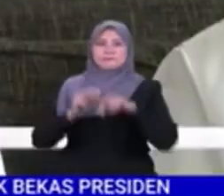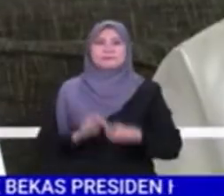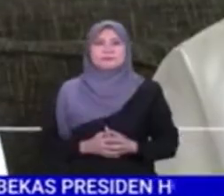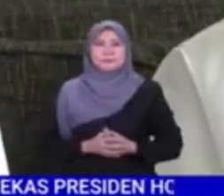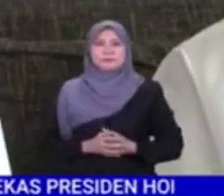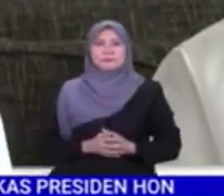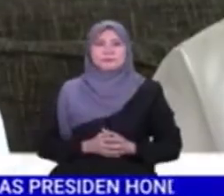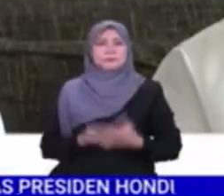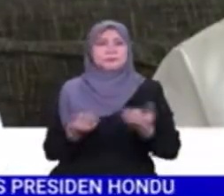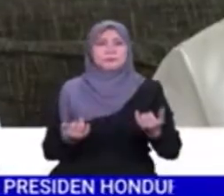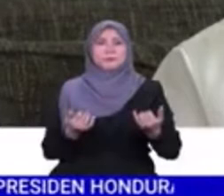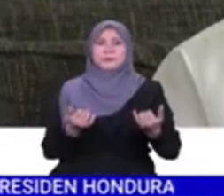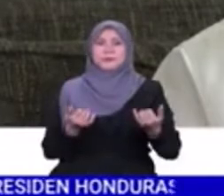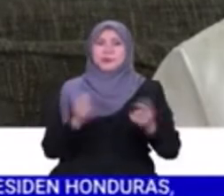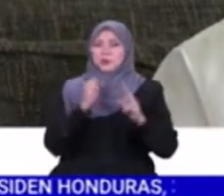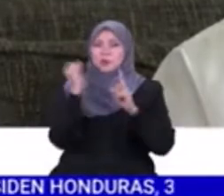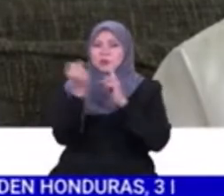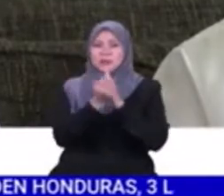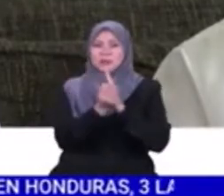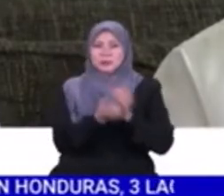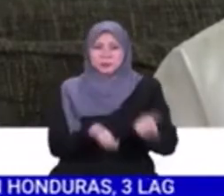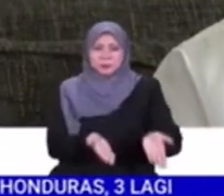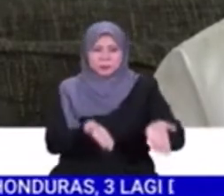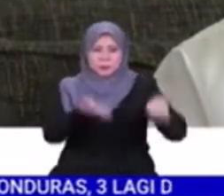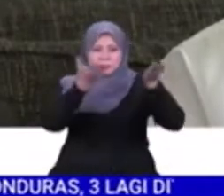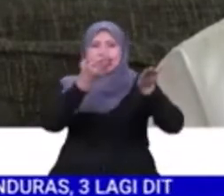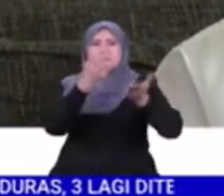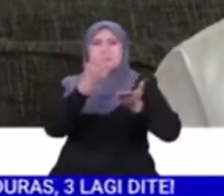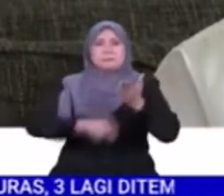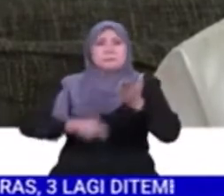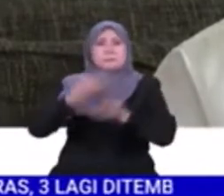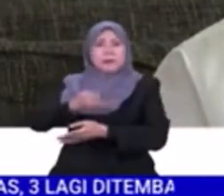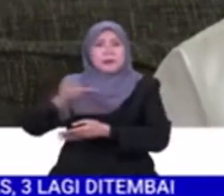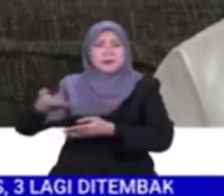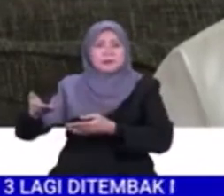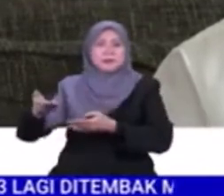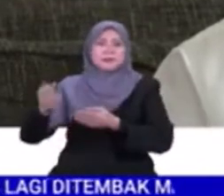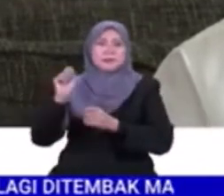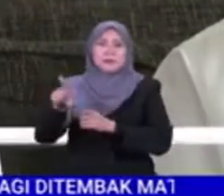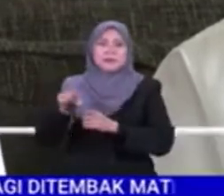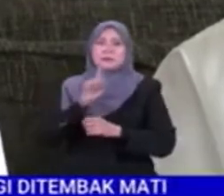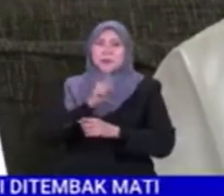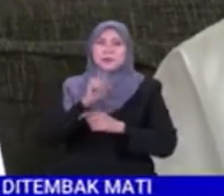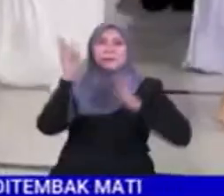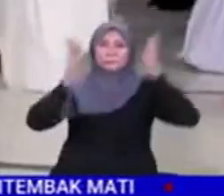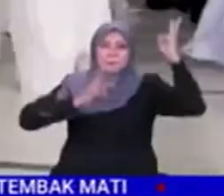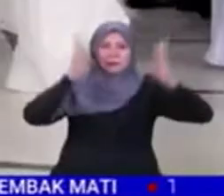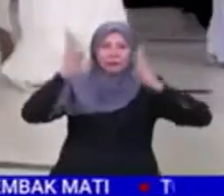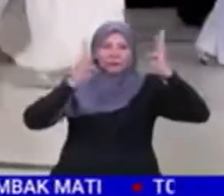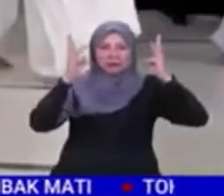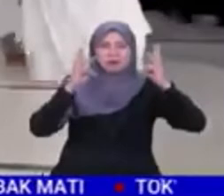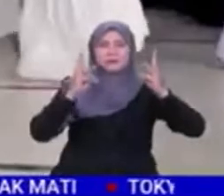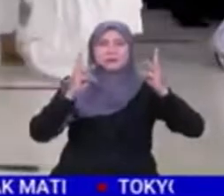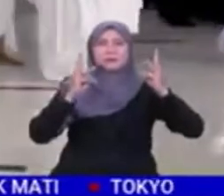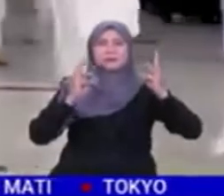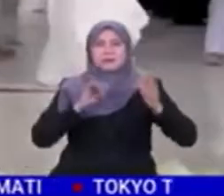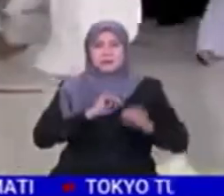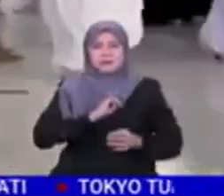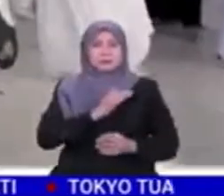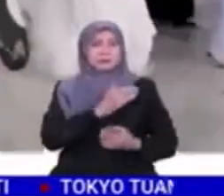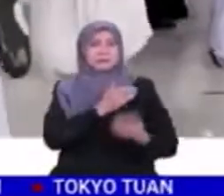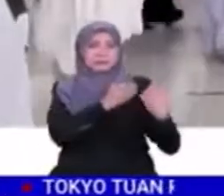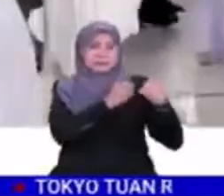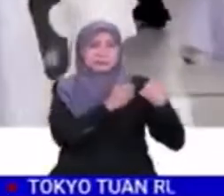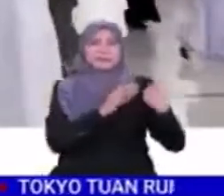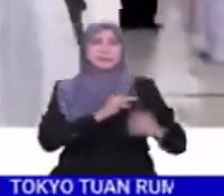Keadaan inflasi yang berlaku di seluruh dunia sememangnya membimbangkan saya sebagai menteri yang bertanggungjawab atas urusan